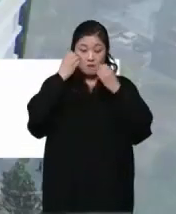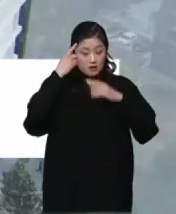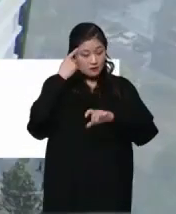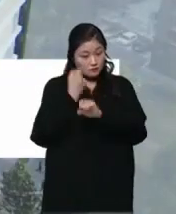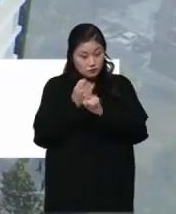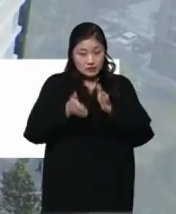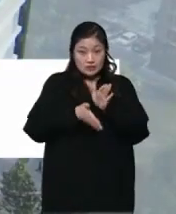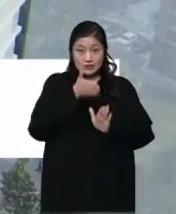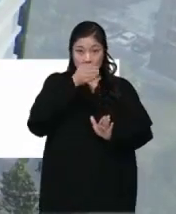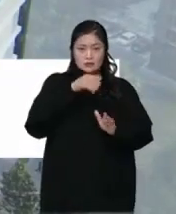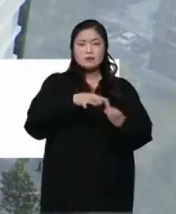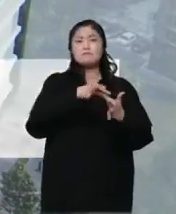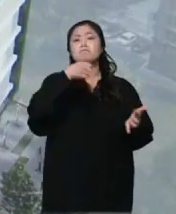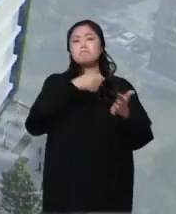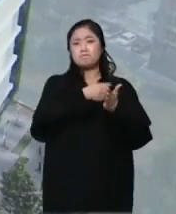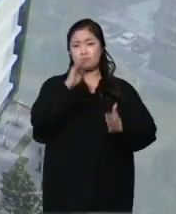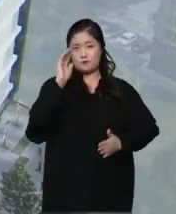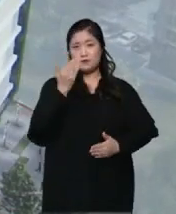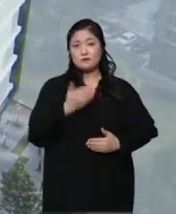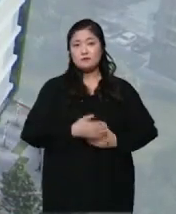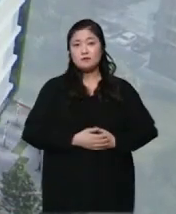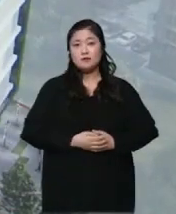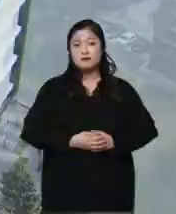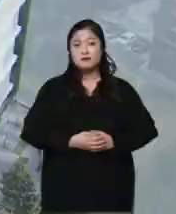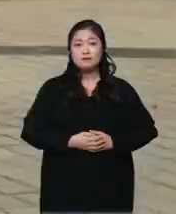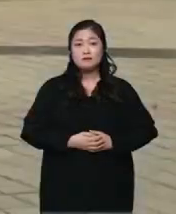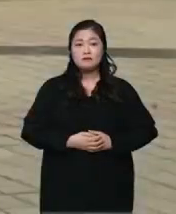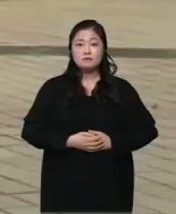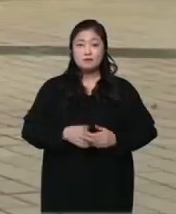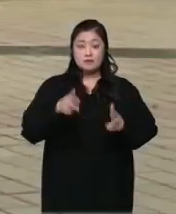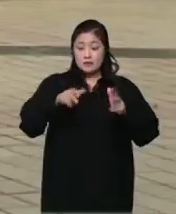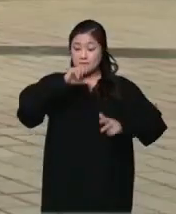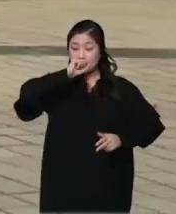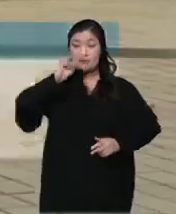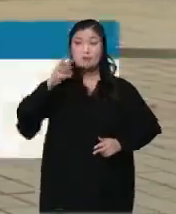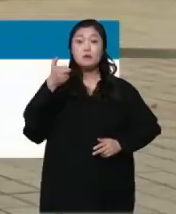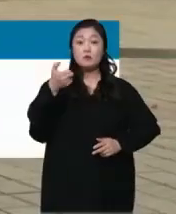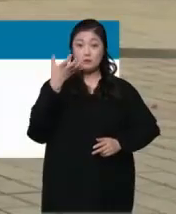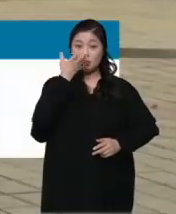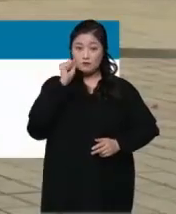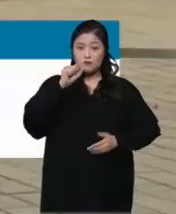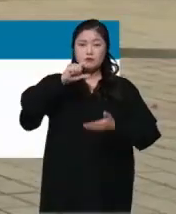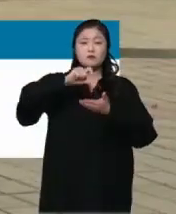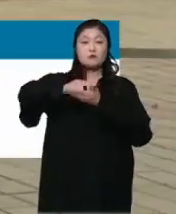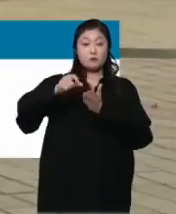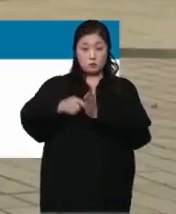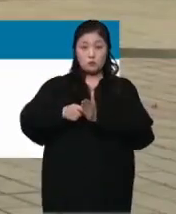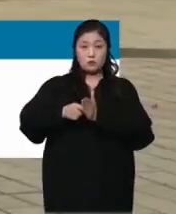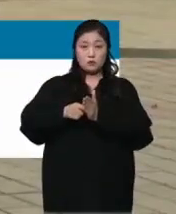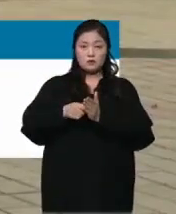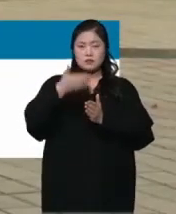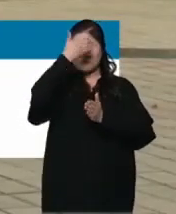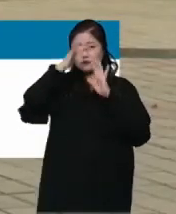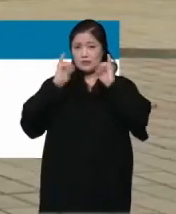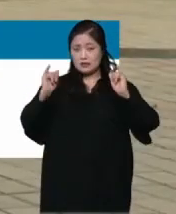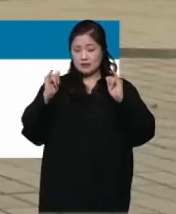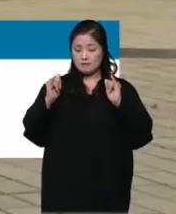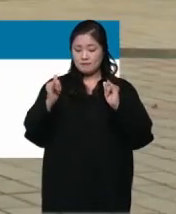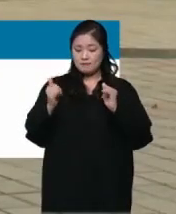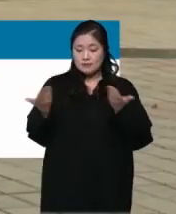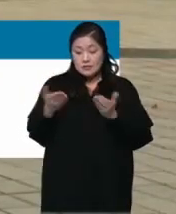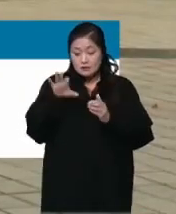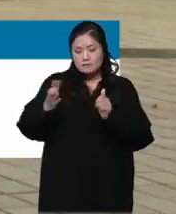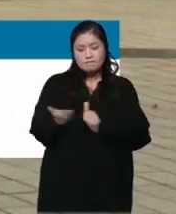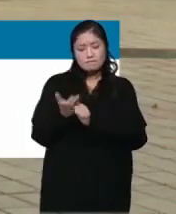국가 시범지구로 지정됐기 때문입니다. 사업비 350억 규모의 청년 창업 보육